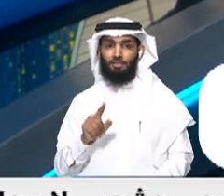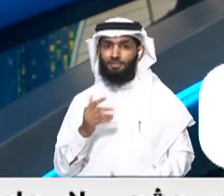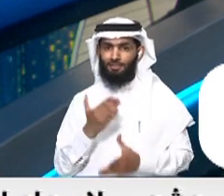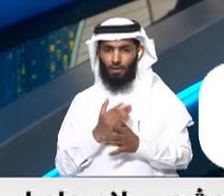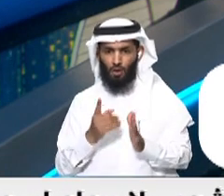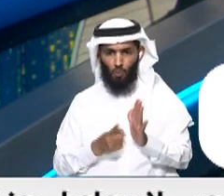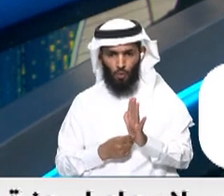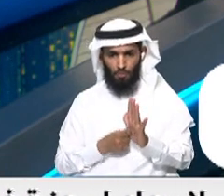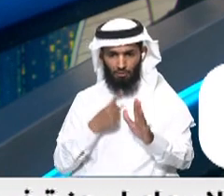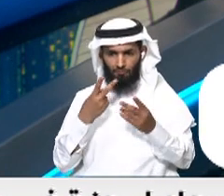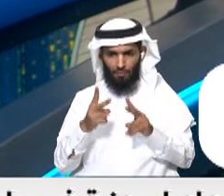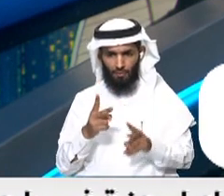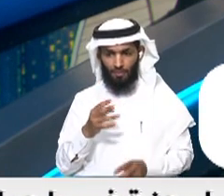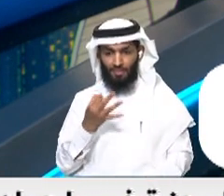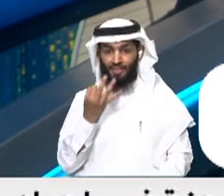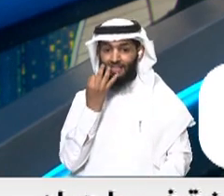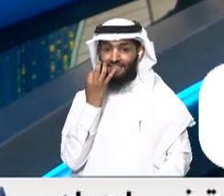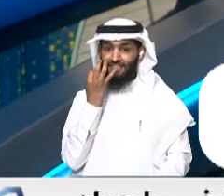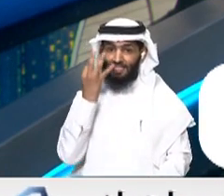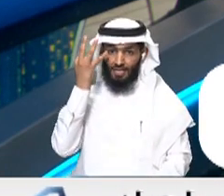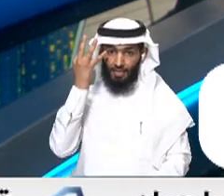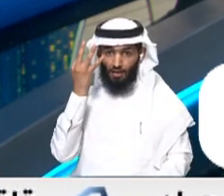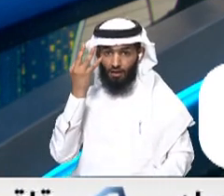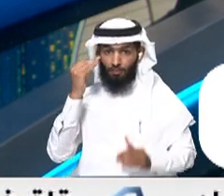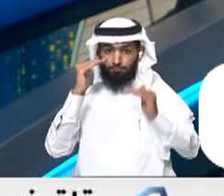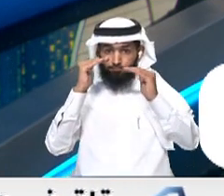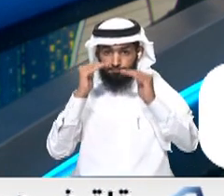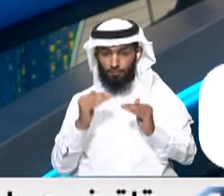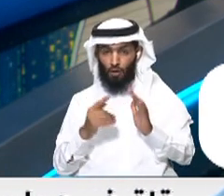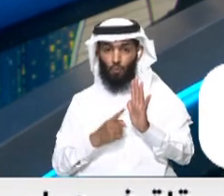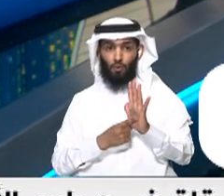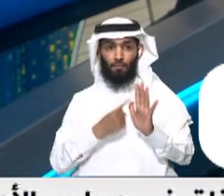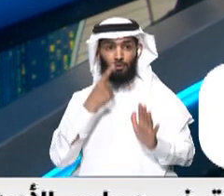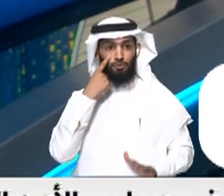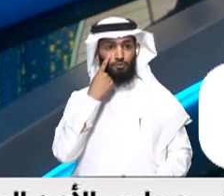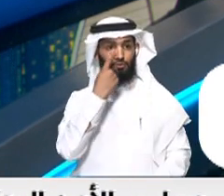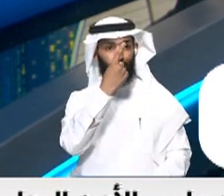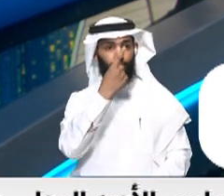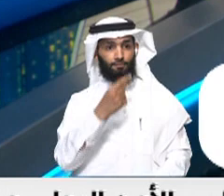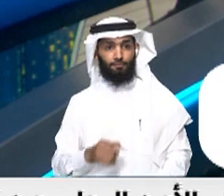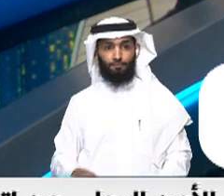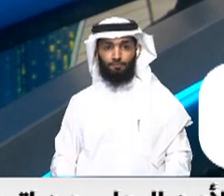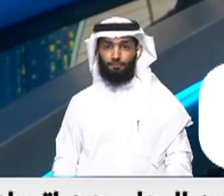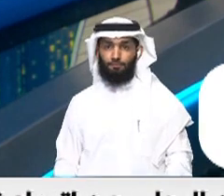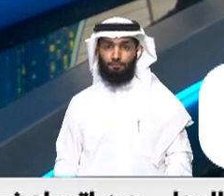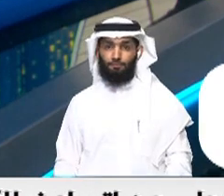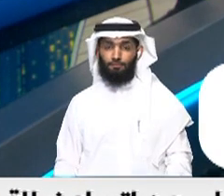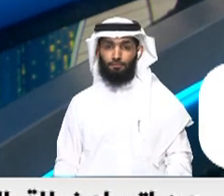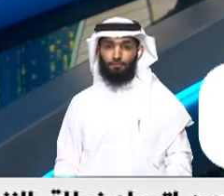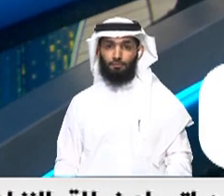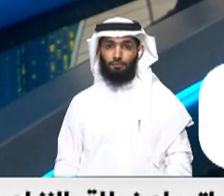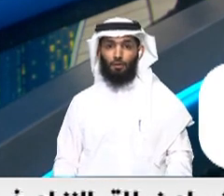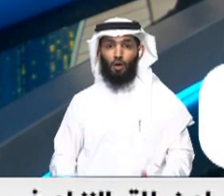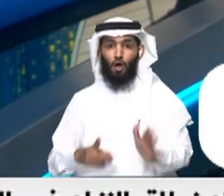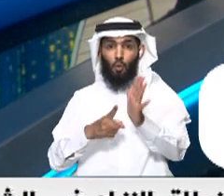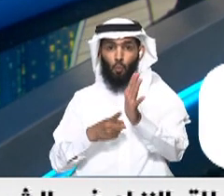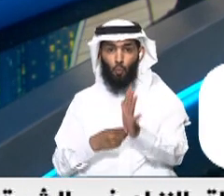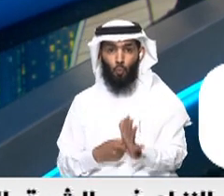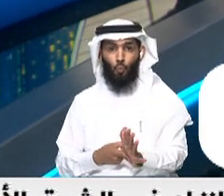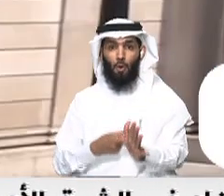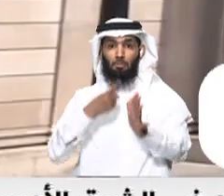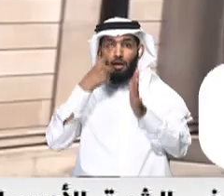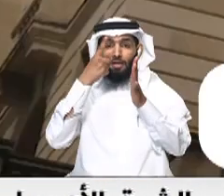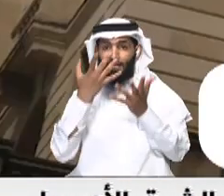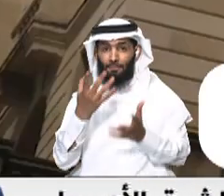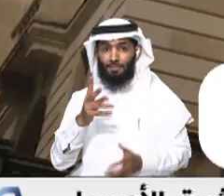مرة منذ قرابة 3 أعوام. نتابع وإياكم هذه التفاصيل. للمرة الأولى منذ أكثر